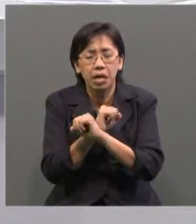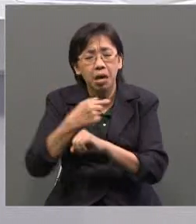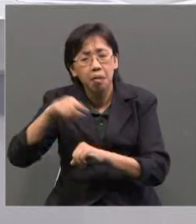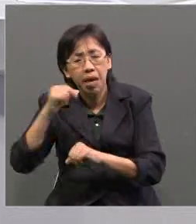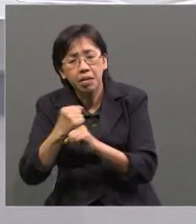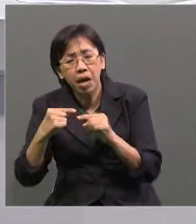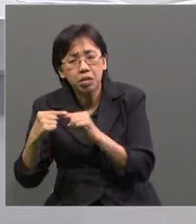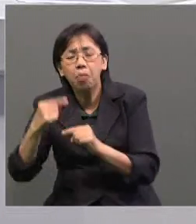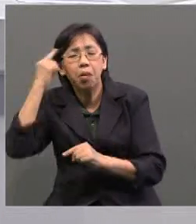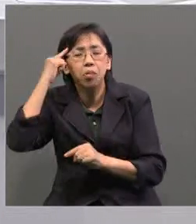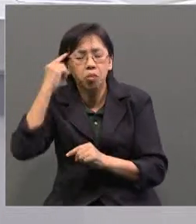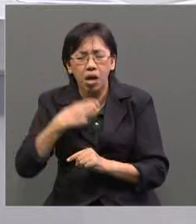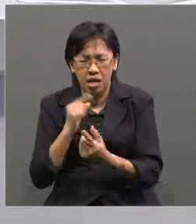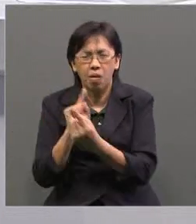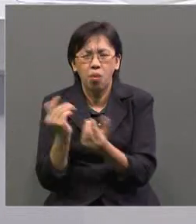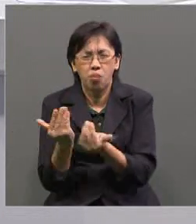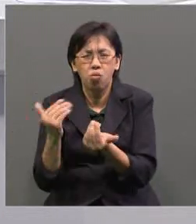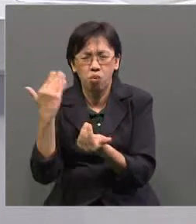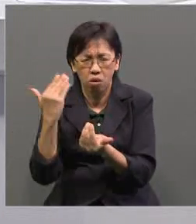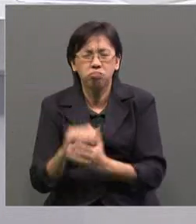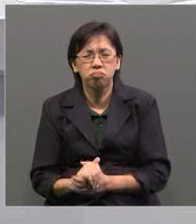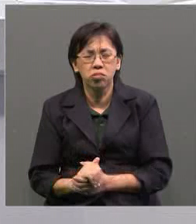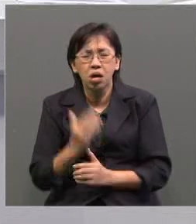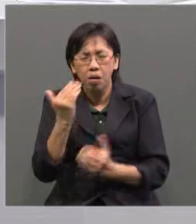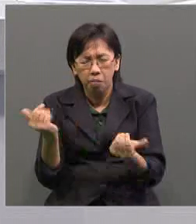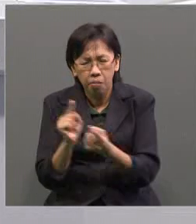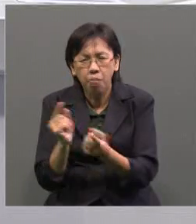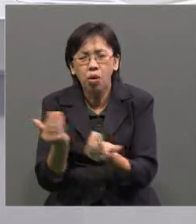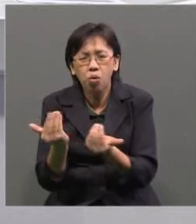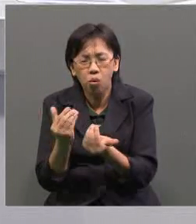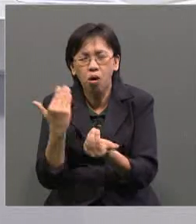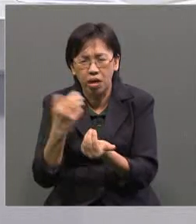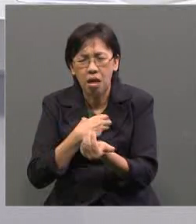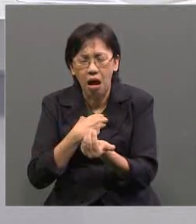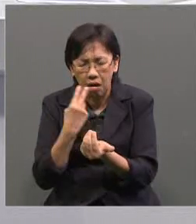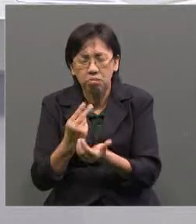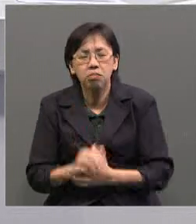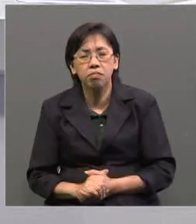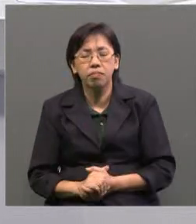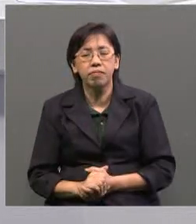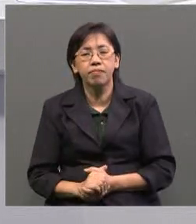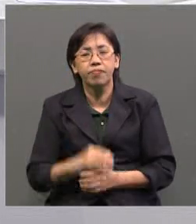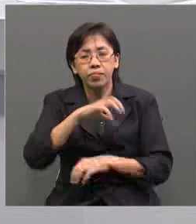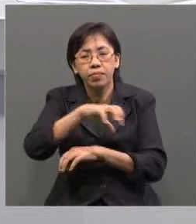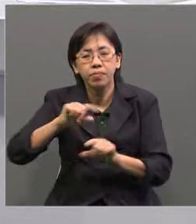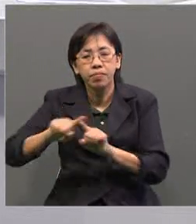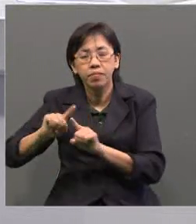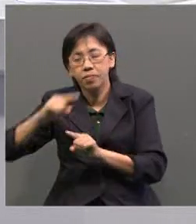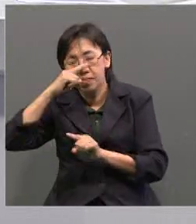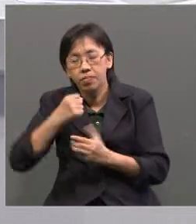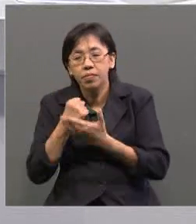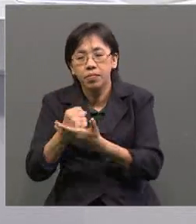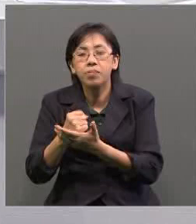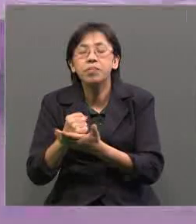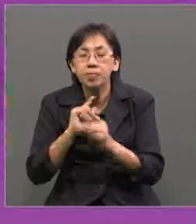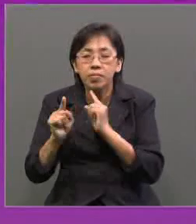ว่าอยากจะได้เจอลูกตัวเป็นๆกลับมาสู่อ้อมอกของครอบครัวอีกทีหนึ่งเพราะฉะนั้นตอนนี้เนี่ยหน่วยงานต่างๆของประเทศไทยที่เดินหน้าเรื่องจะพาคนไทย